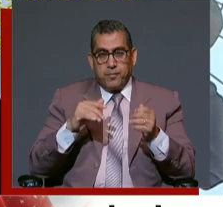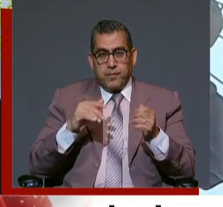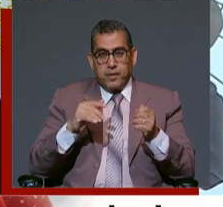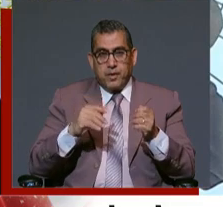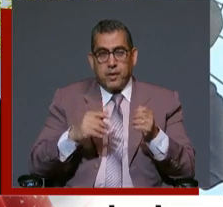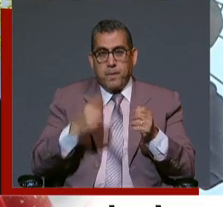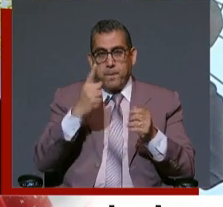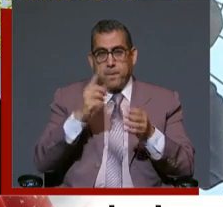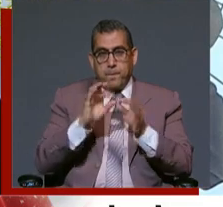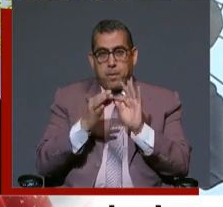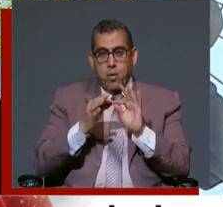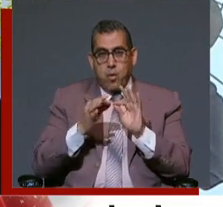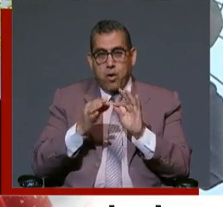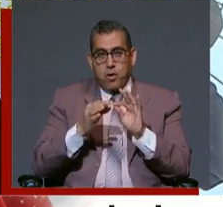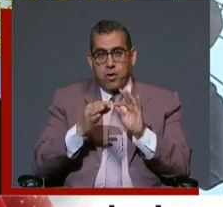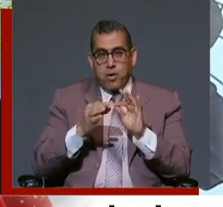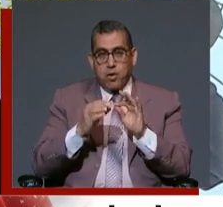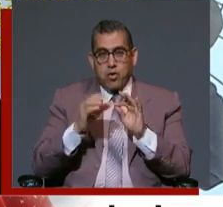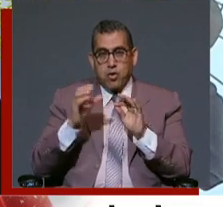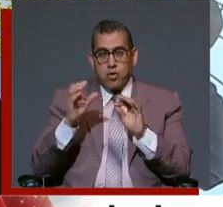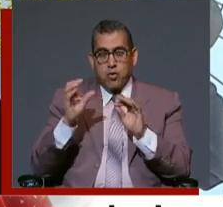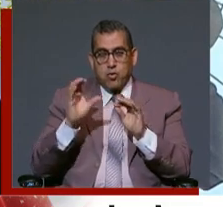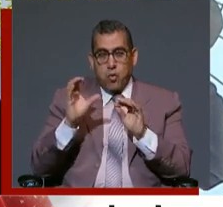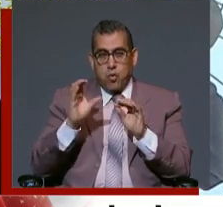مليون يورو.